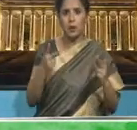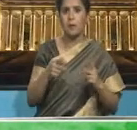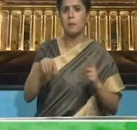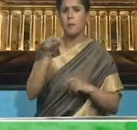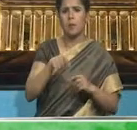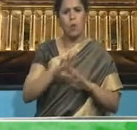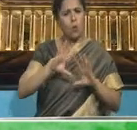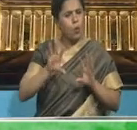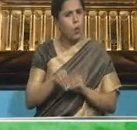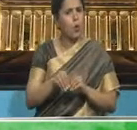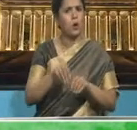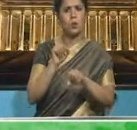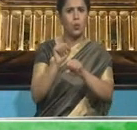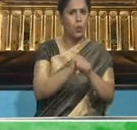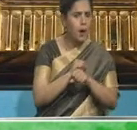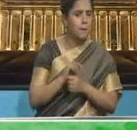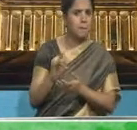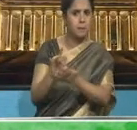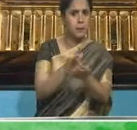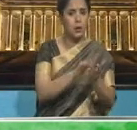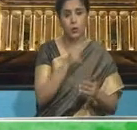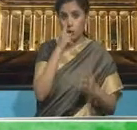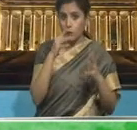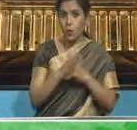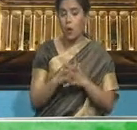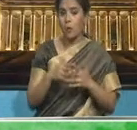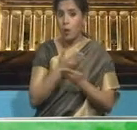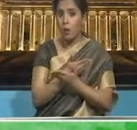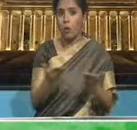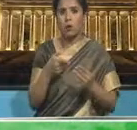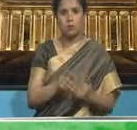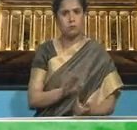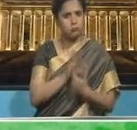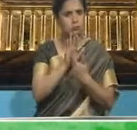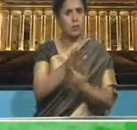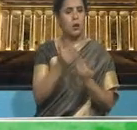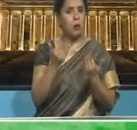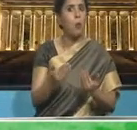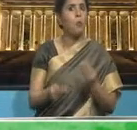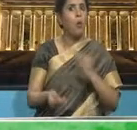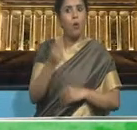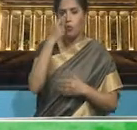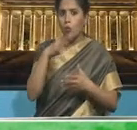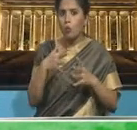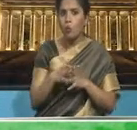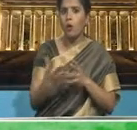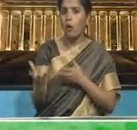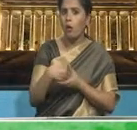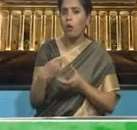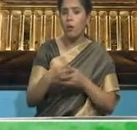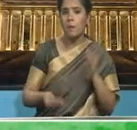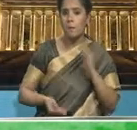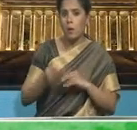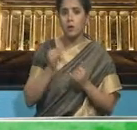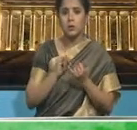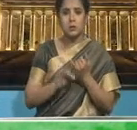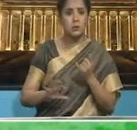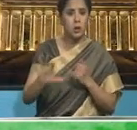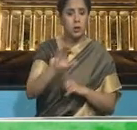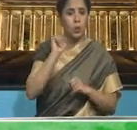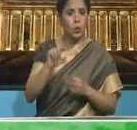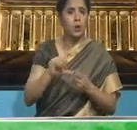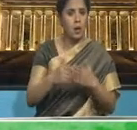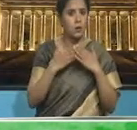हर कार्य क्षेत्र में महिलाओं का प्रतिनिधित्व बढ़ रहा है। राज्य की अपनी यात्राओं,